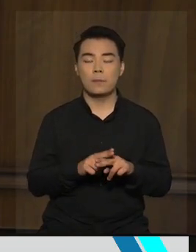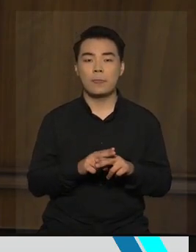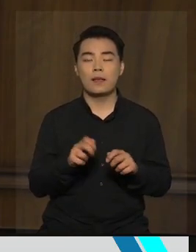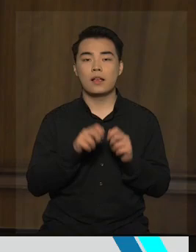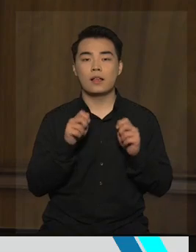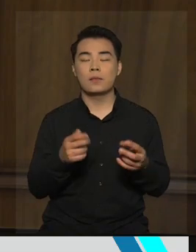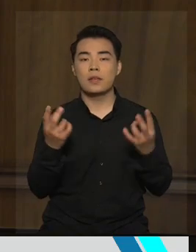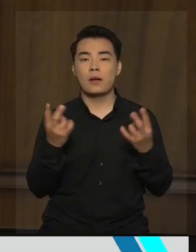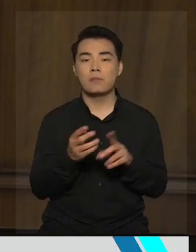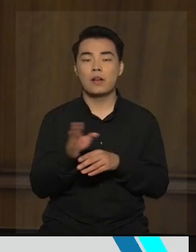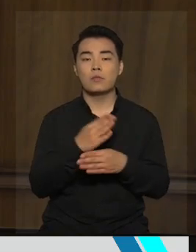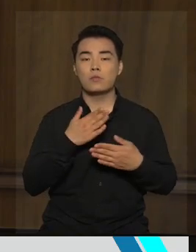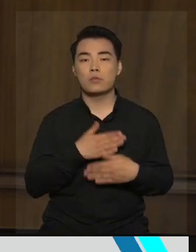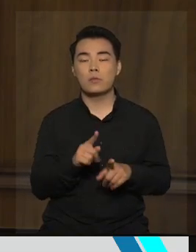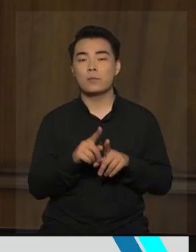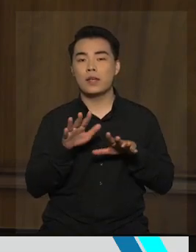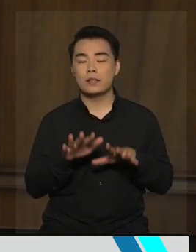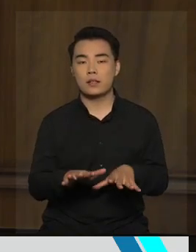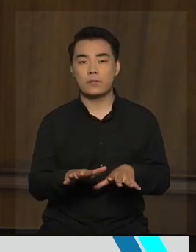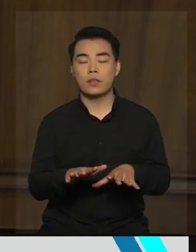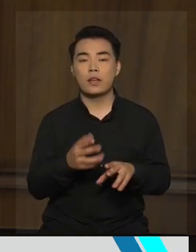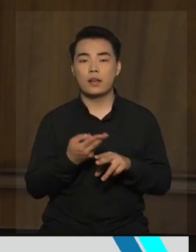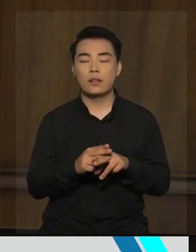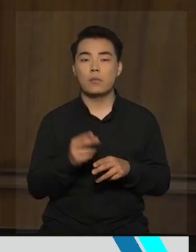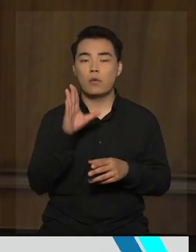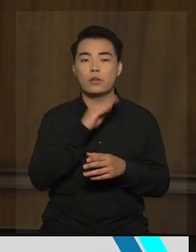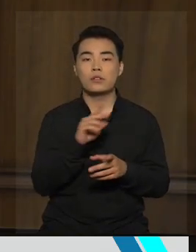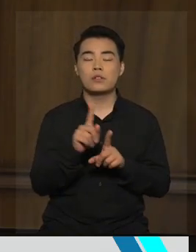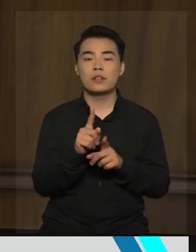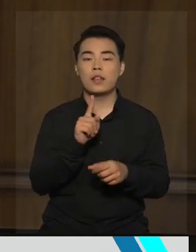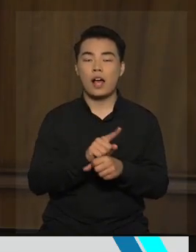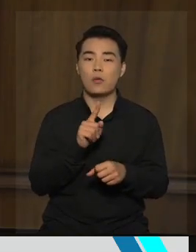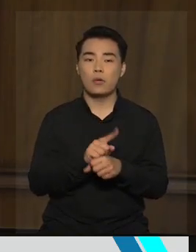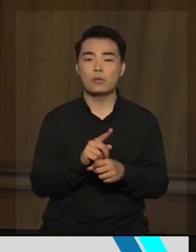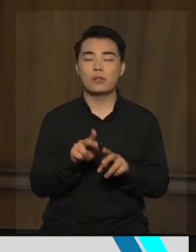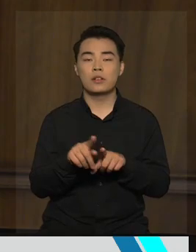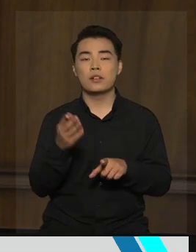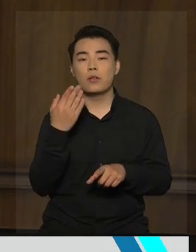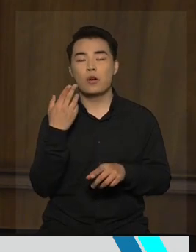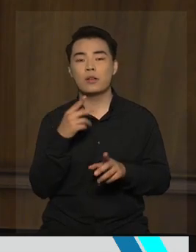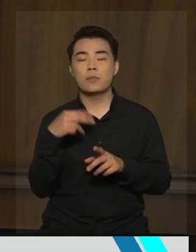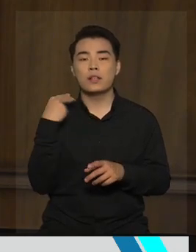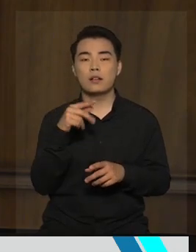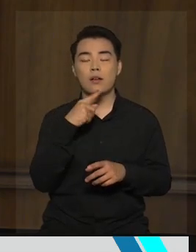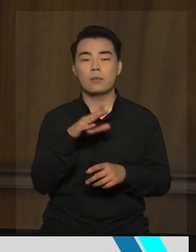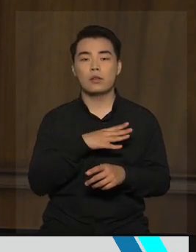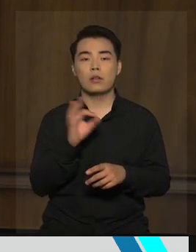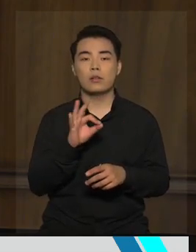создания необходимых благоприятных условий. Это может быть, во-первых, и налоговые, да, льготы. Президент говорил о том, что